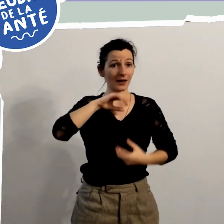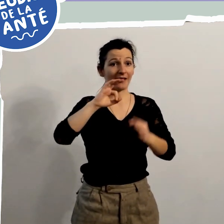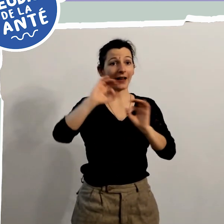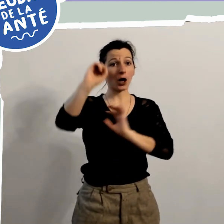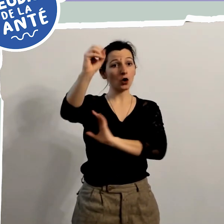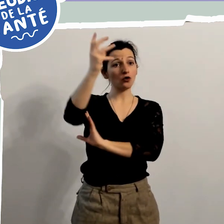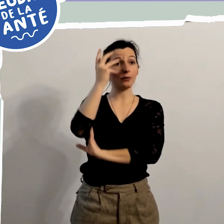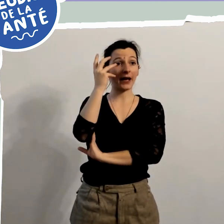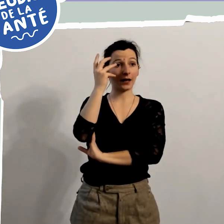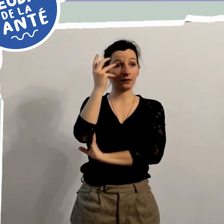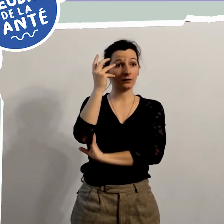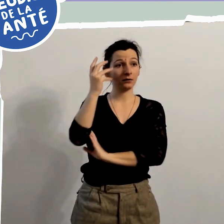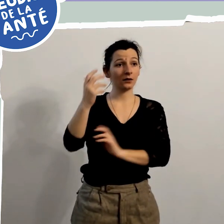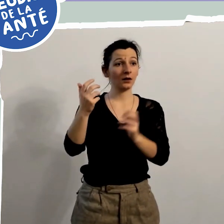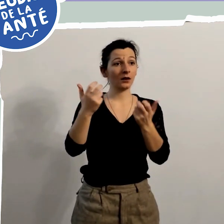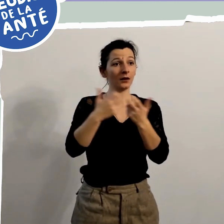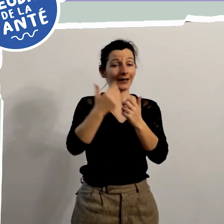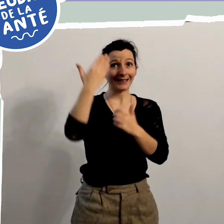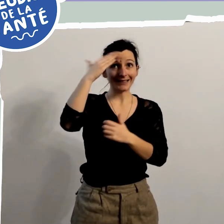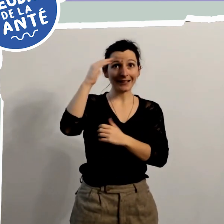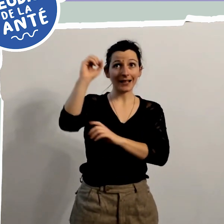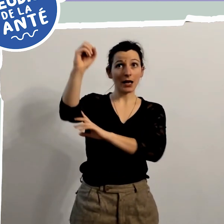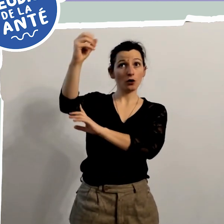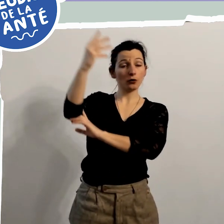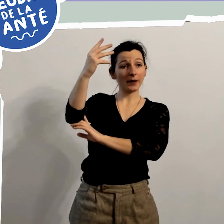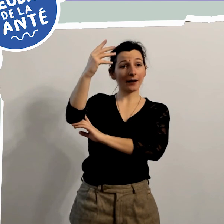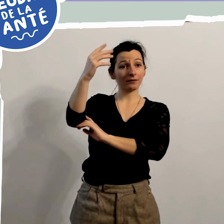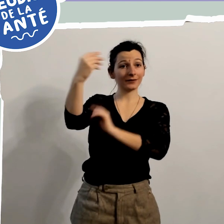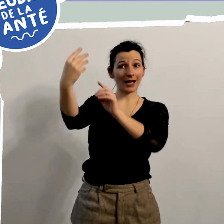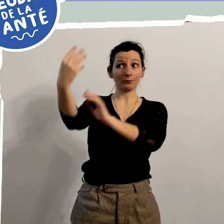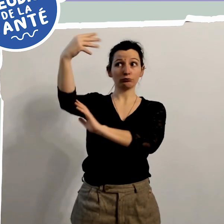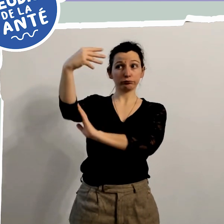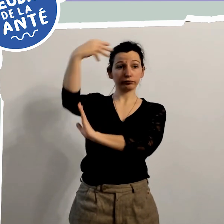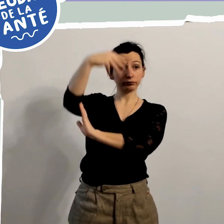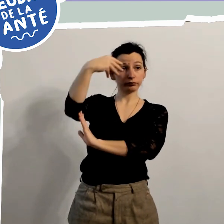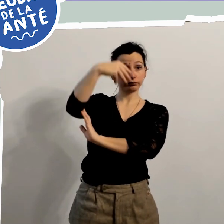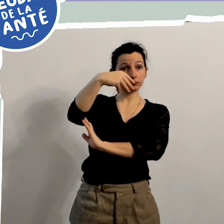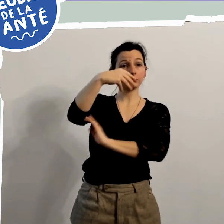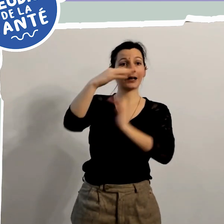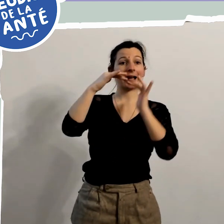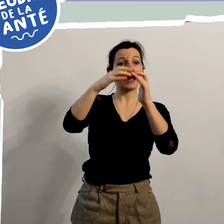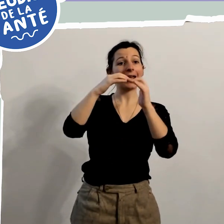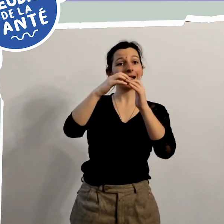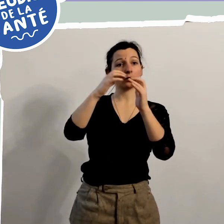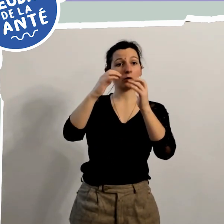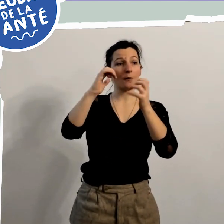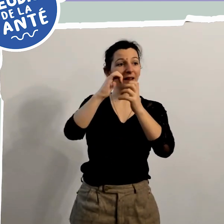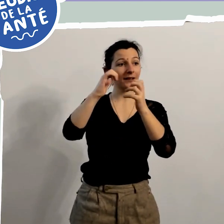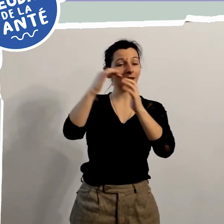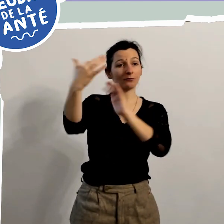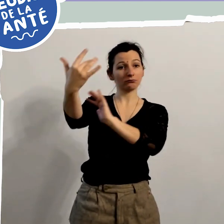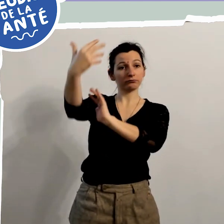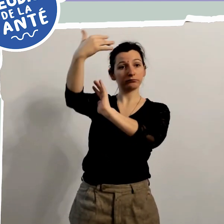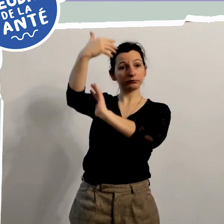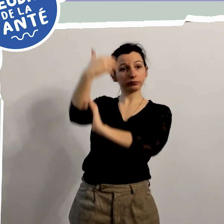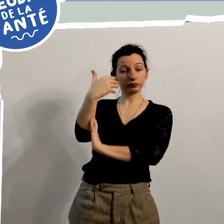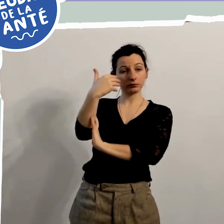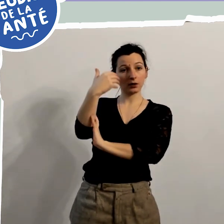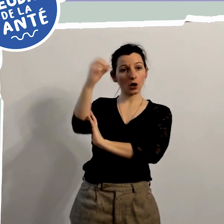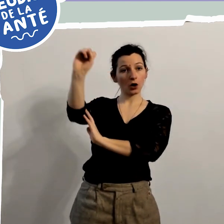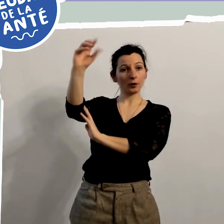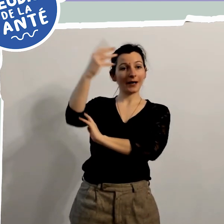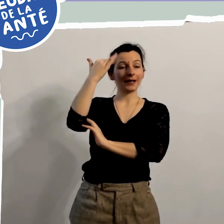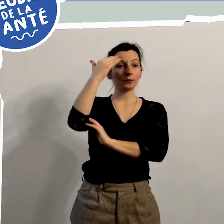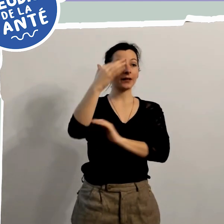lumineuses. La lumière, c'est une onde électromagnétique. À une certaine fréquence, mais c'est de la lumière. Et la